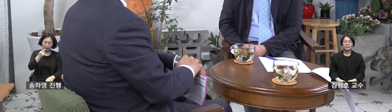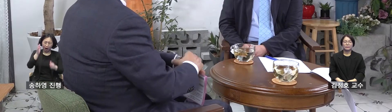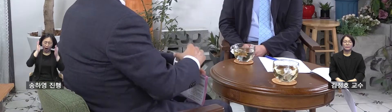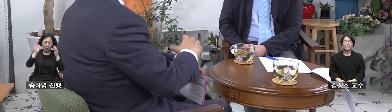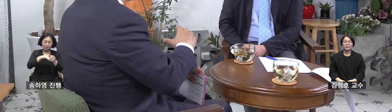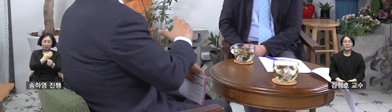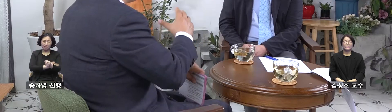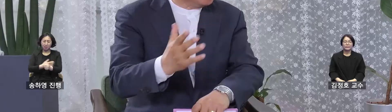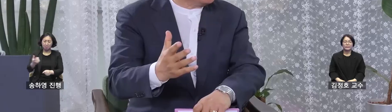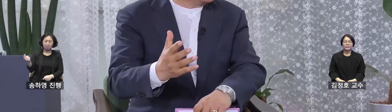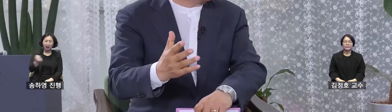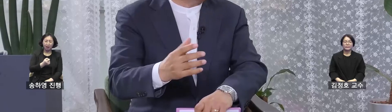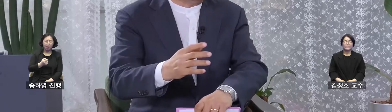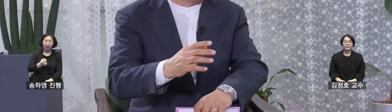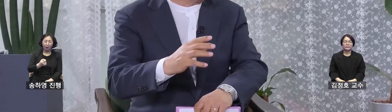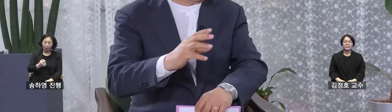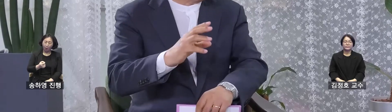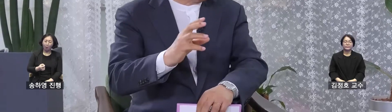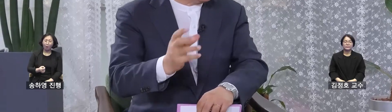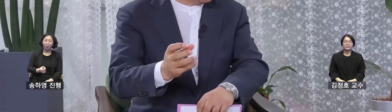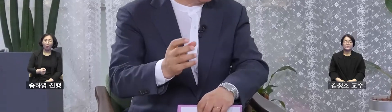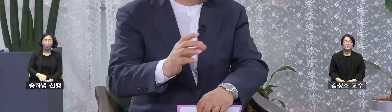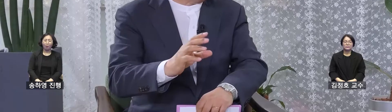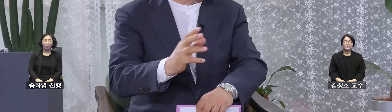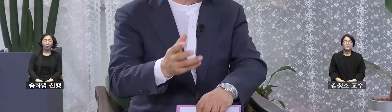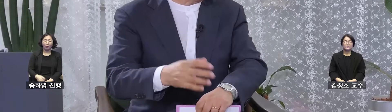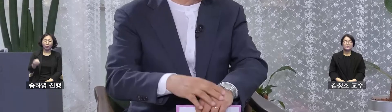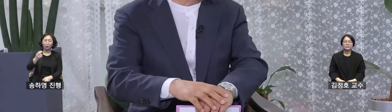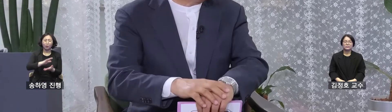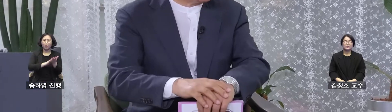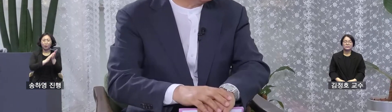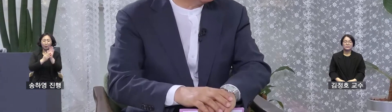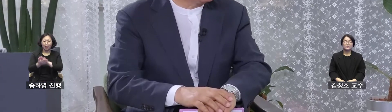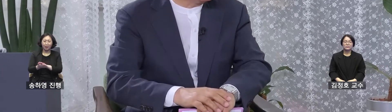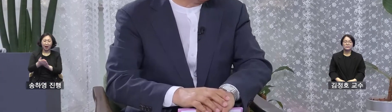빠르고 또 이렇게 변화, 네.